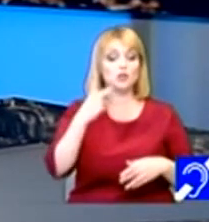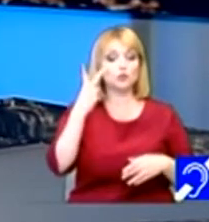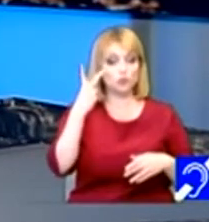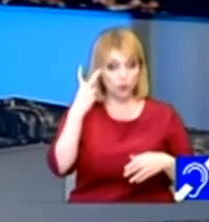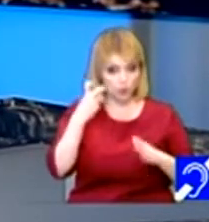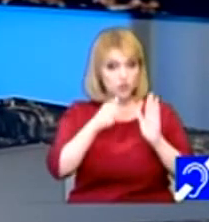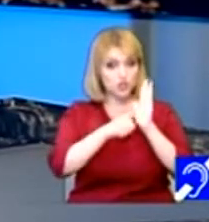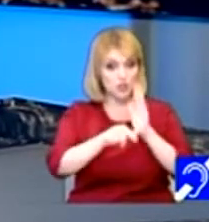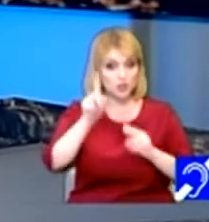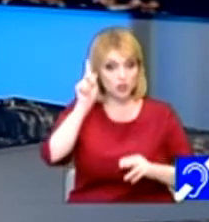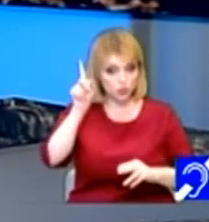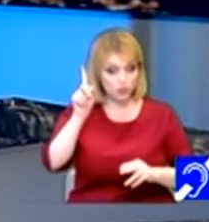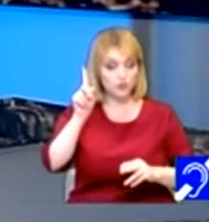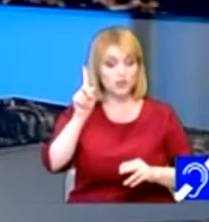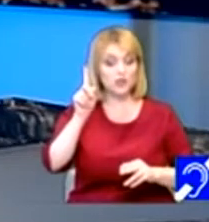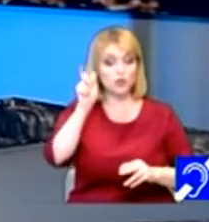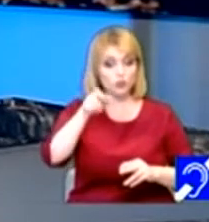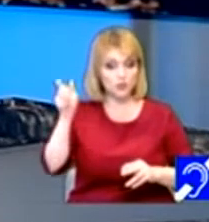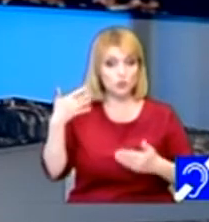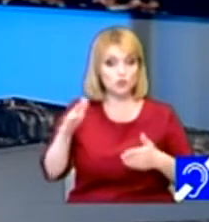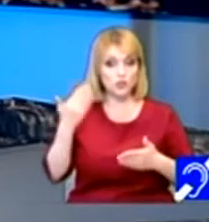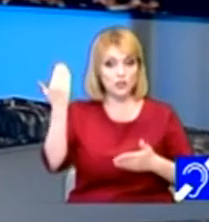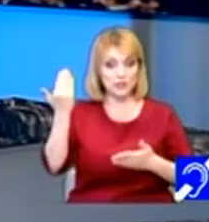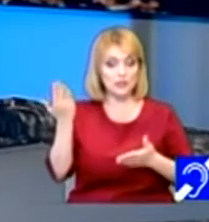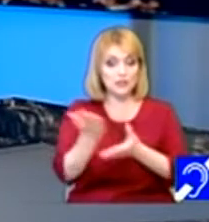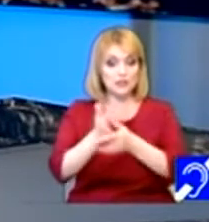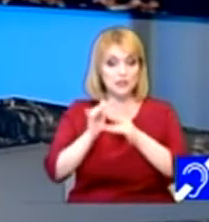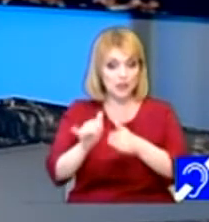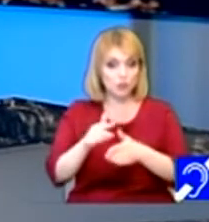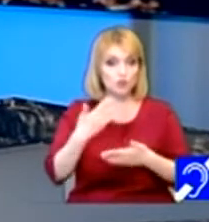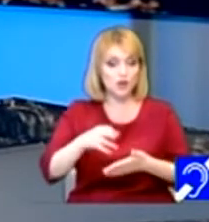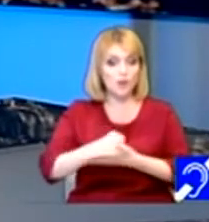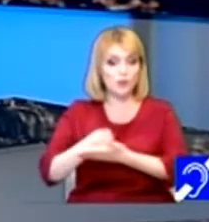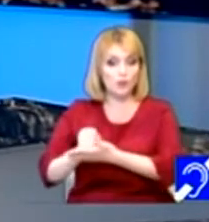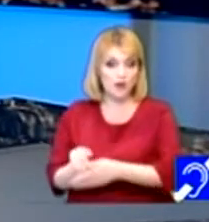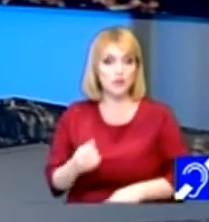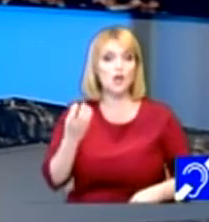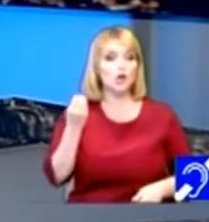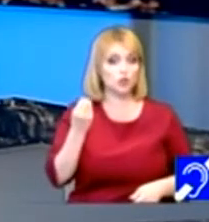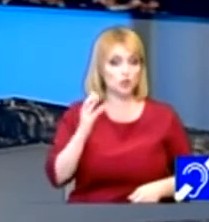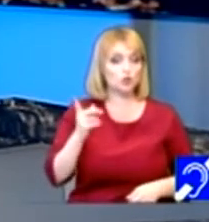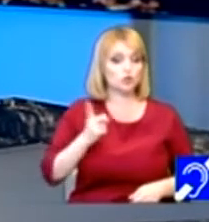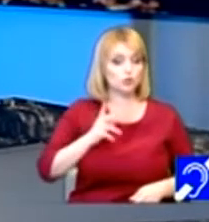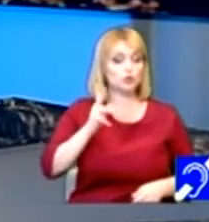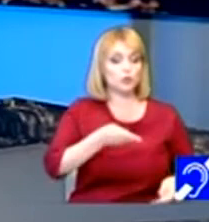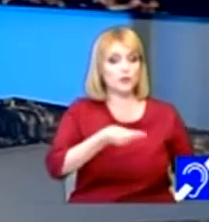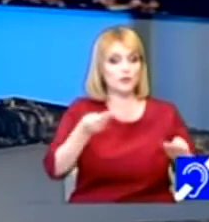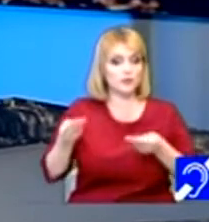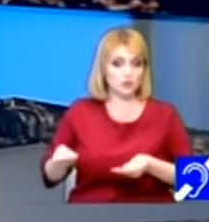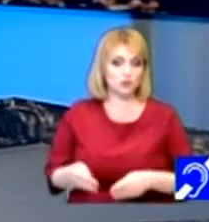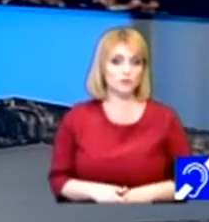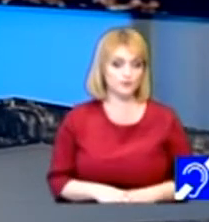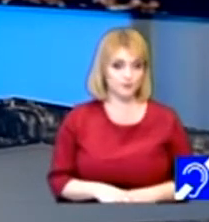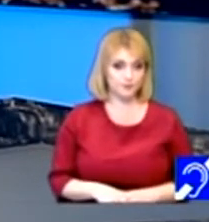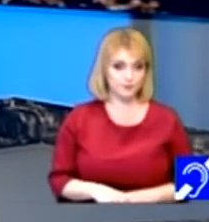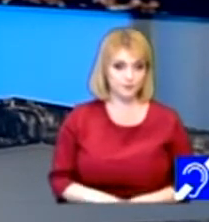fermierii urmează să-și primească banii. În această săptămână, Parlamentul urmează să voteze și pachetul de legi aprobat de guvern în sprijinul sectorului